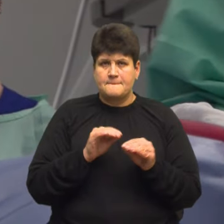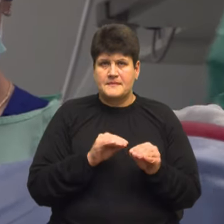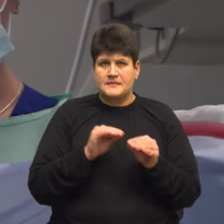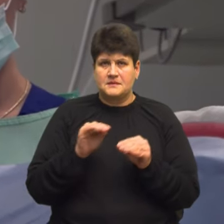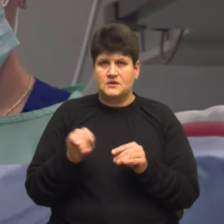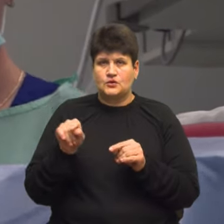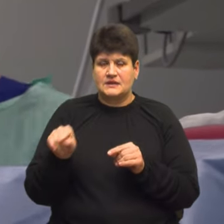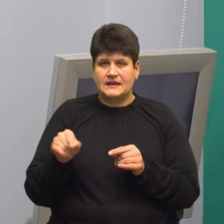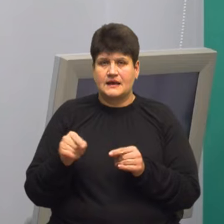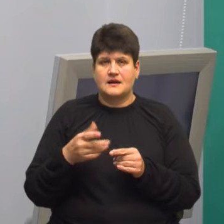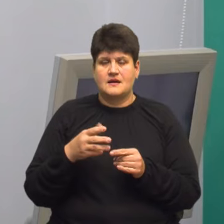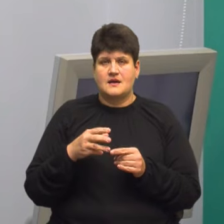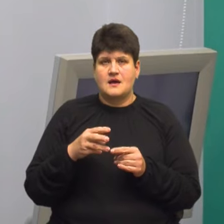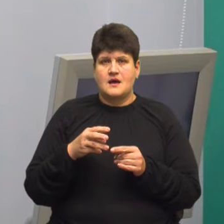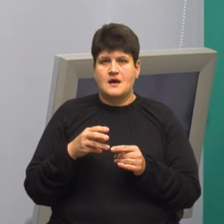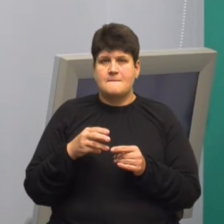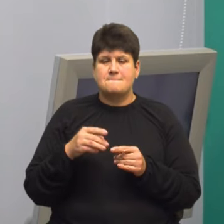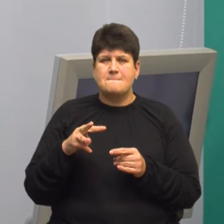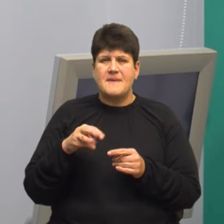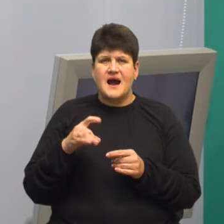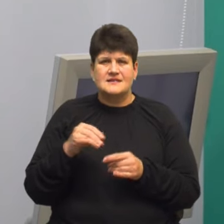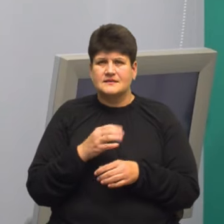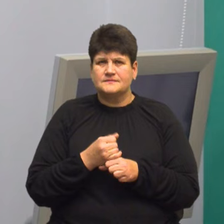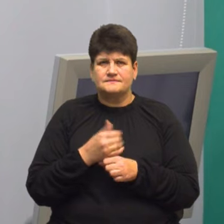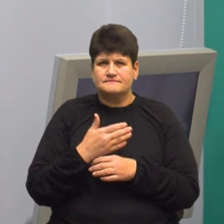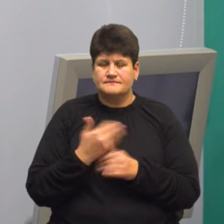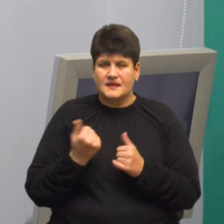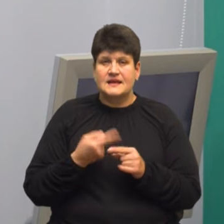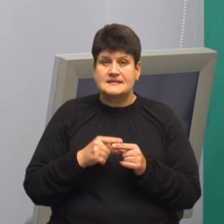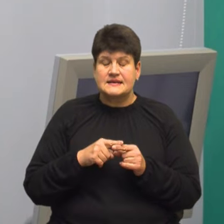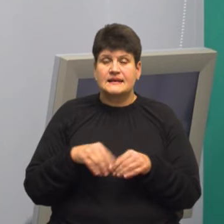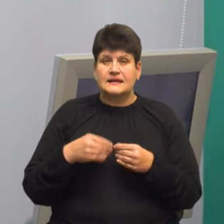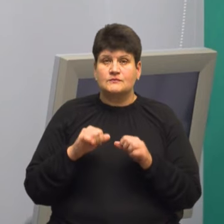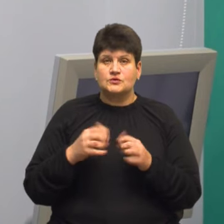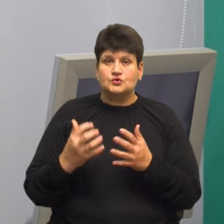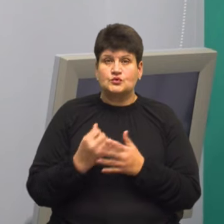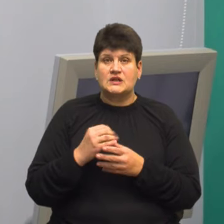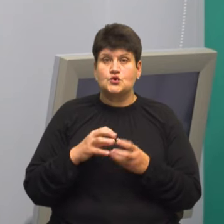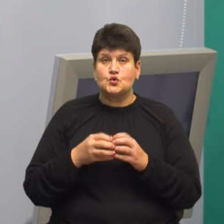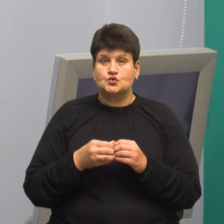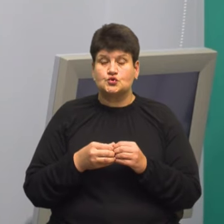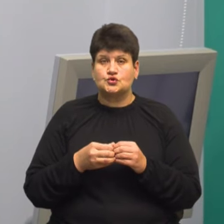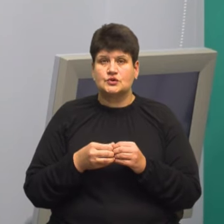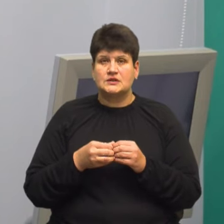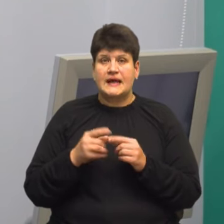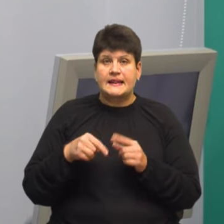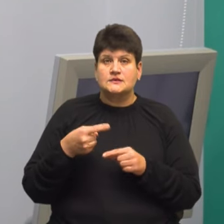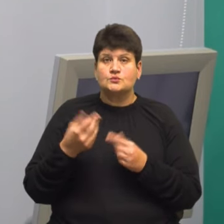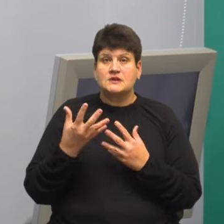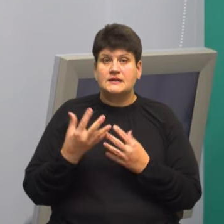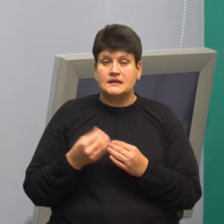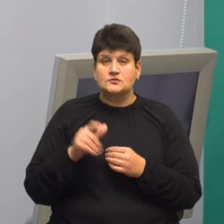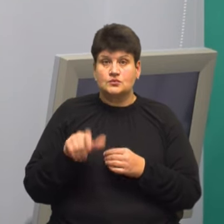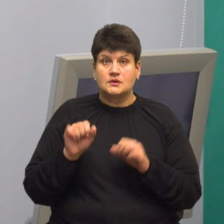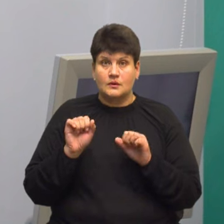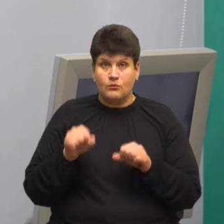тих м'язів, які не функціонують. І таким чином це дає можливість досягнути такого результату, що на наступний день пацієнт може, рука